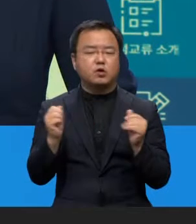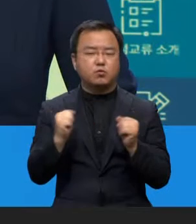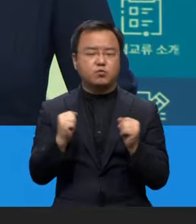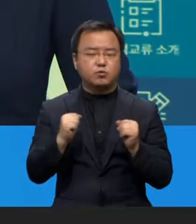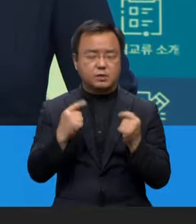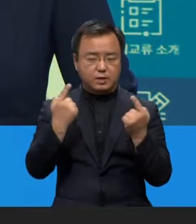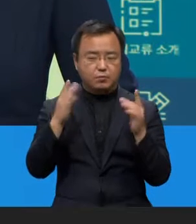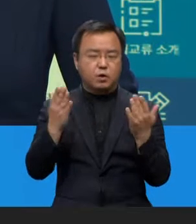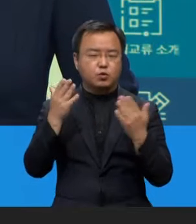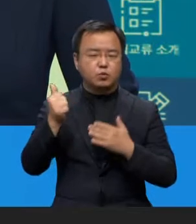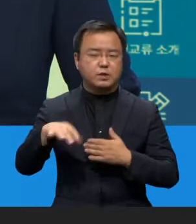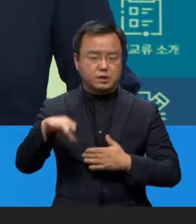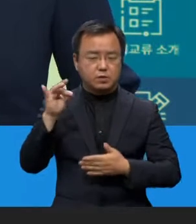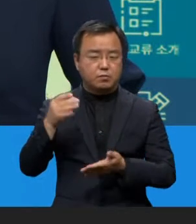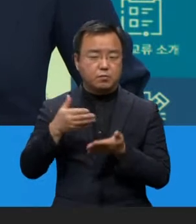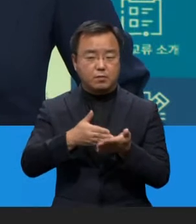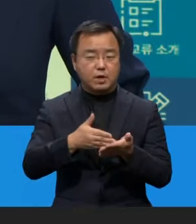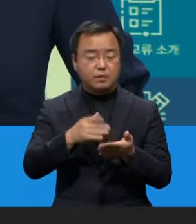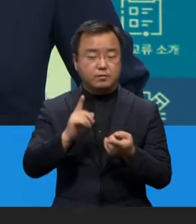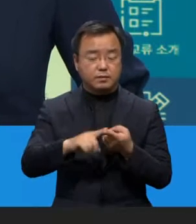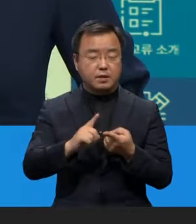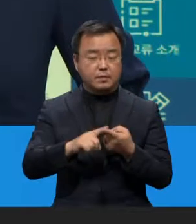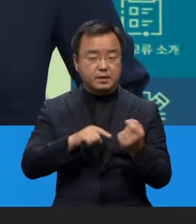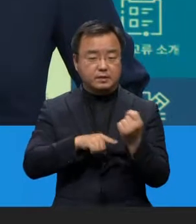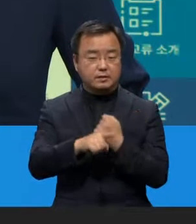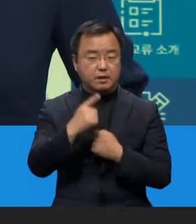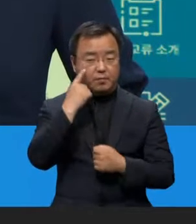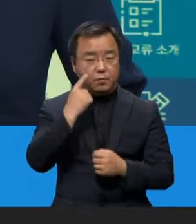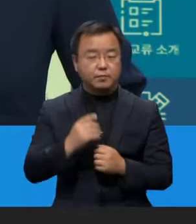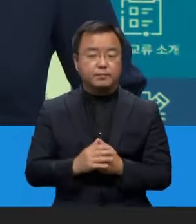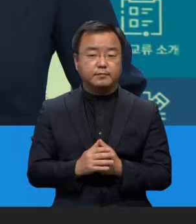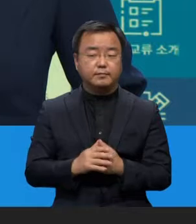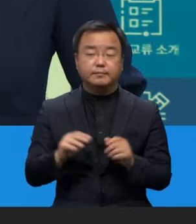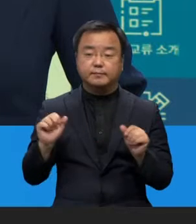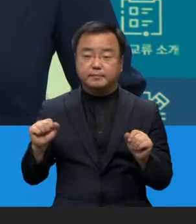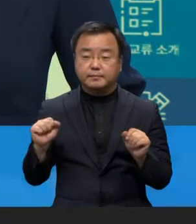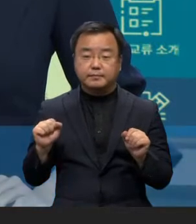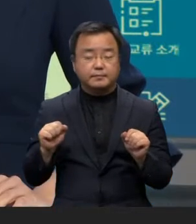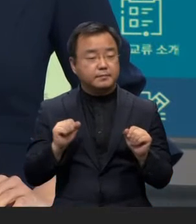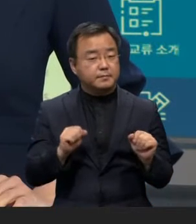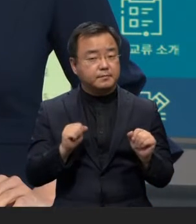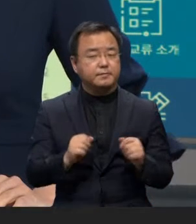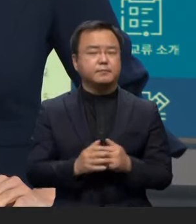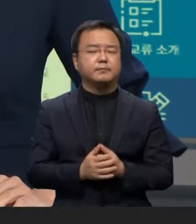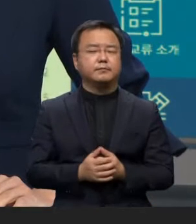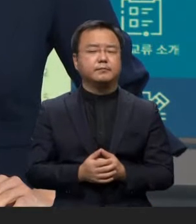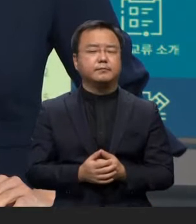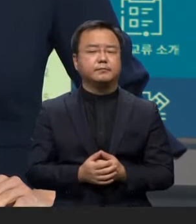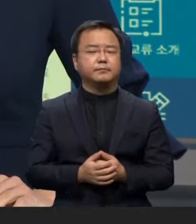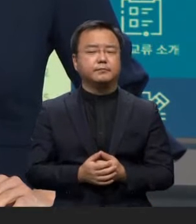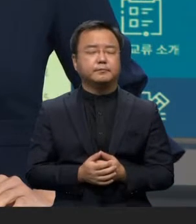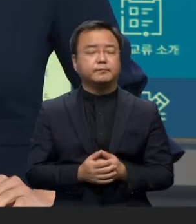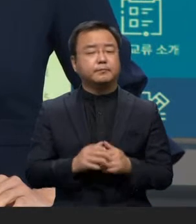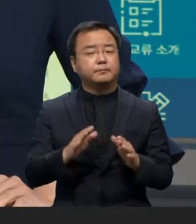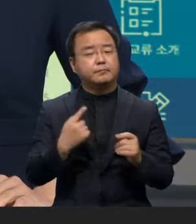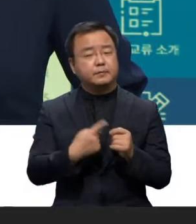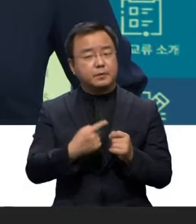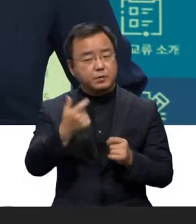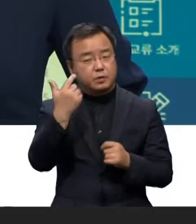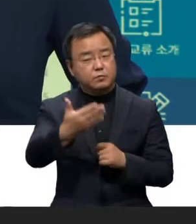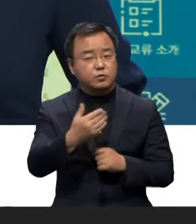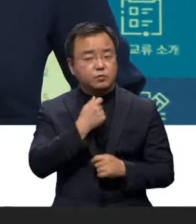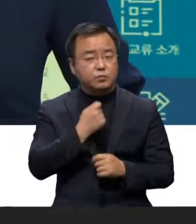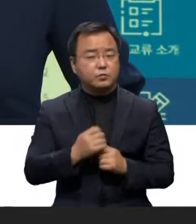전망에 대해서 들어보겠습니다. 총장님, 안녕하십니까? 네, 안녕하세요. 네, 안녕하십니까? 네. 자, 먼저 첫 번째 질문을